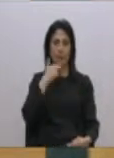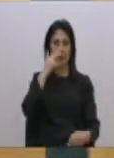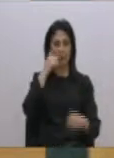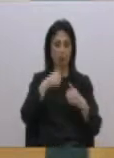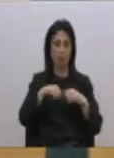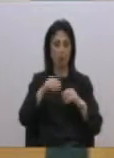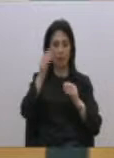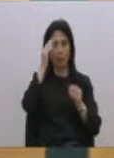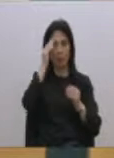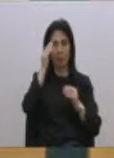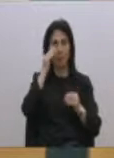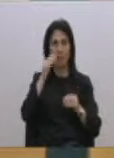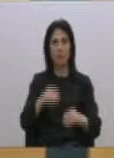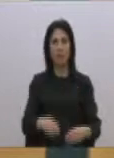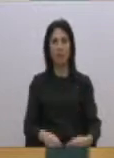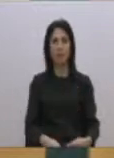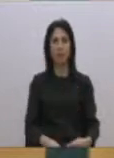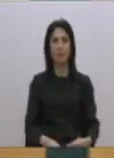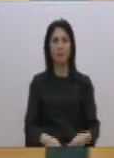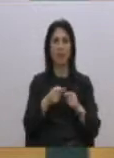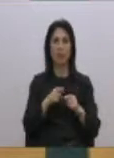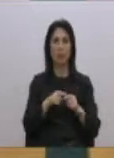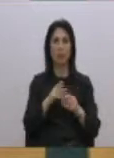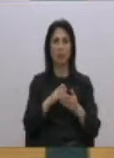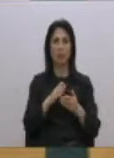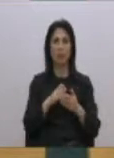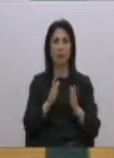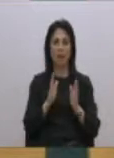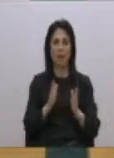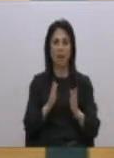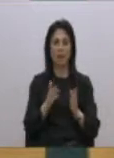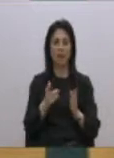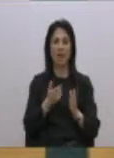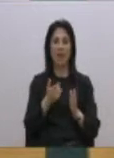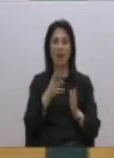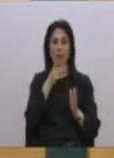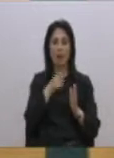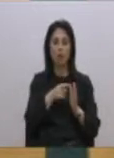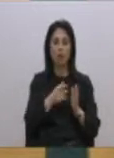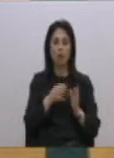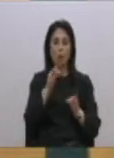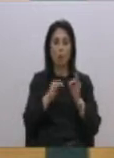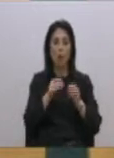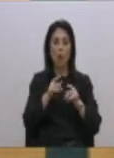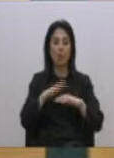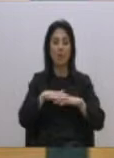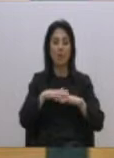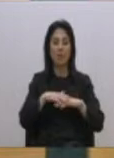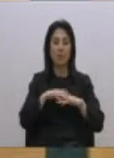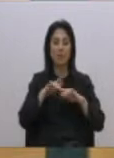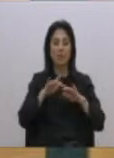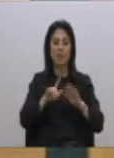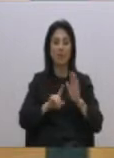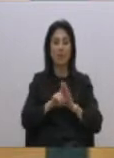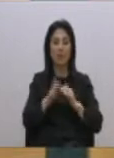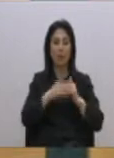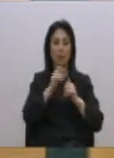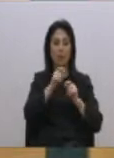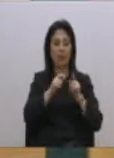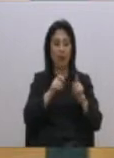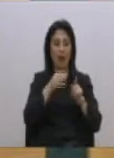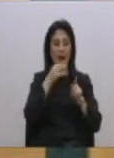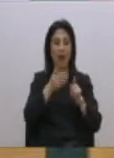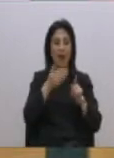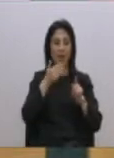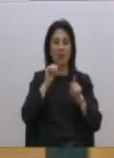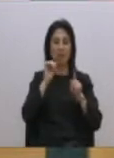კომისიის მოსაზრებით მიზანშეწონად იქნა მიჩნეული განსაზღვრული თუ რა მომენტიდან ითვლება მოსამართლის მიმართ დისციპლინური სამართალწარმოება დაწყებულად, რათა მან ადრეულ